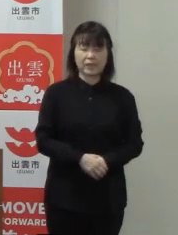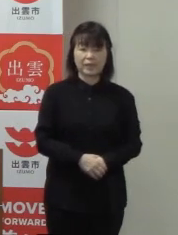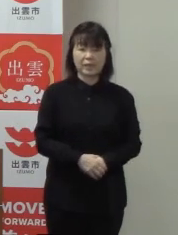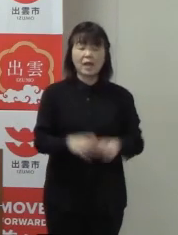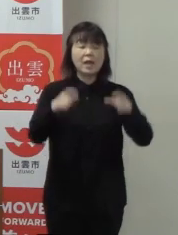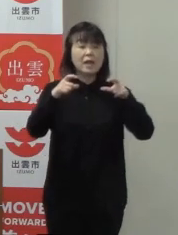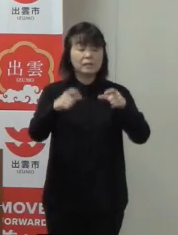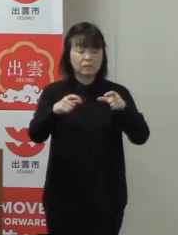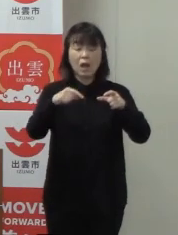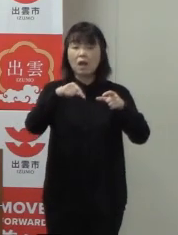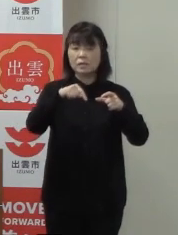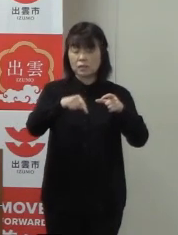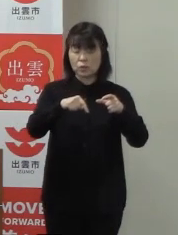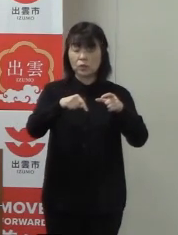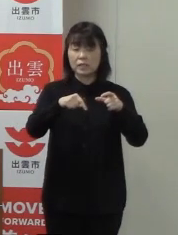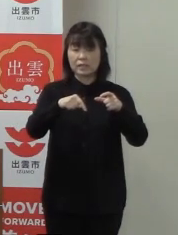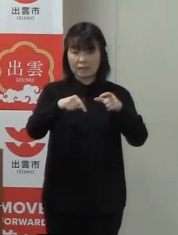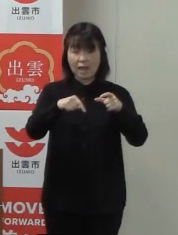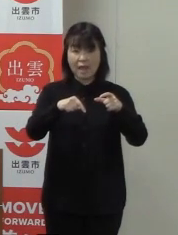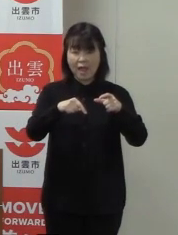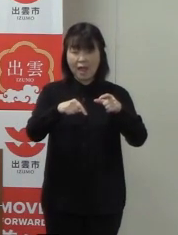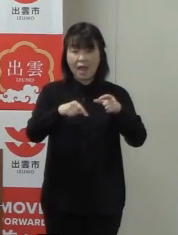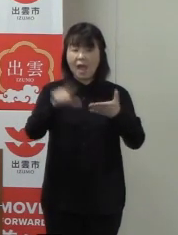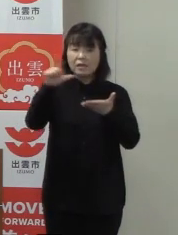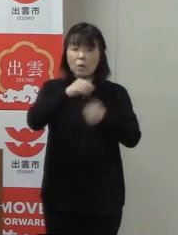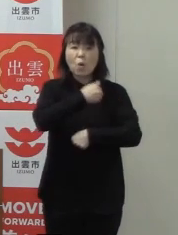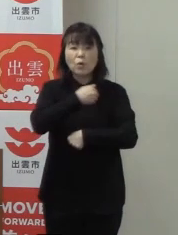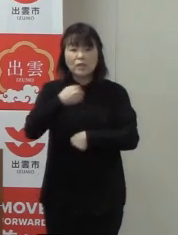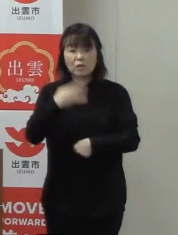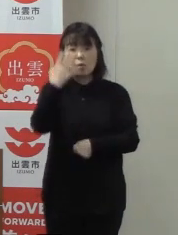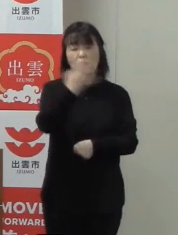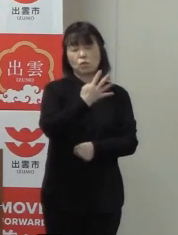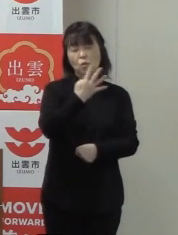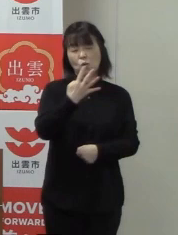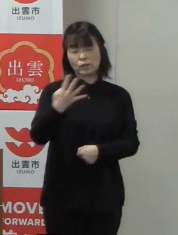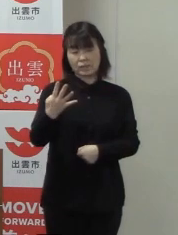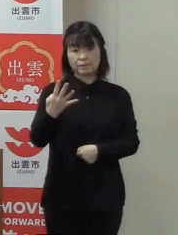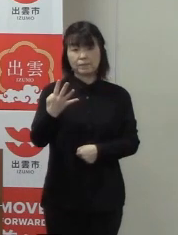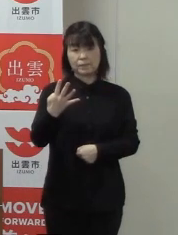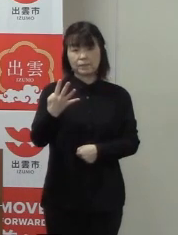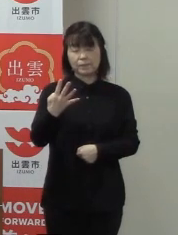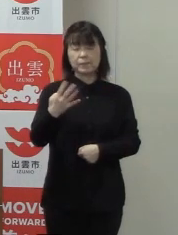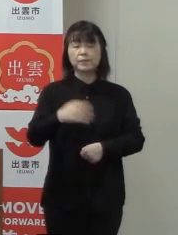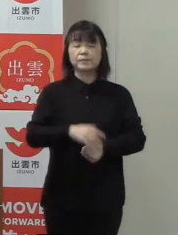ですね、余命まで利用が可能でありますので、